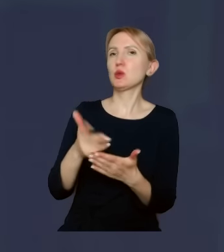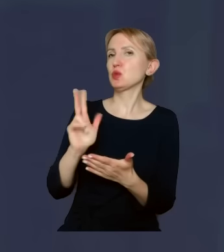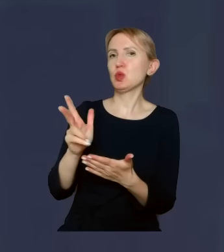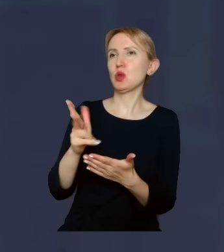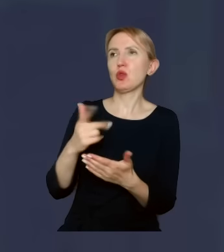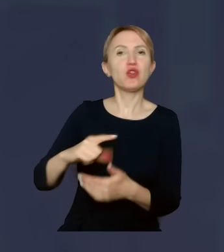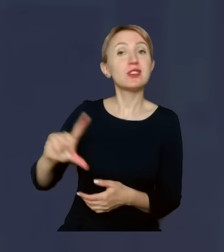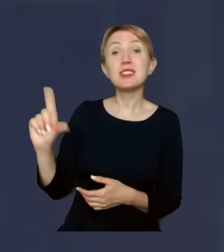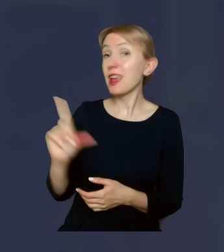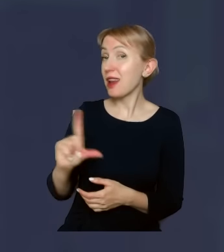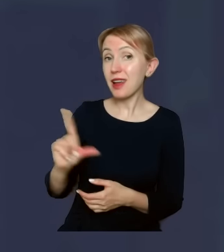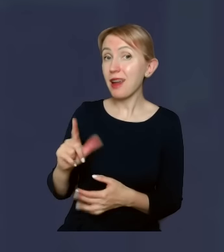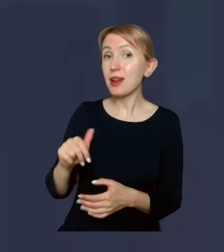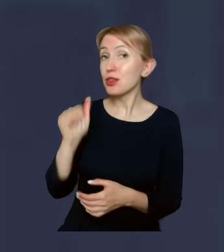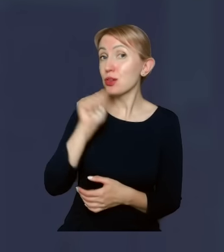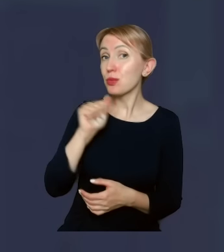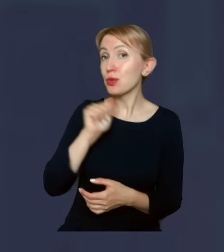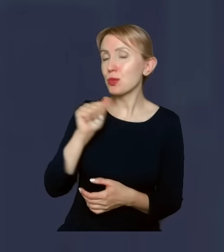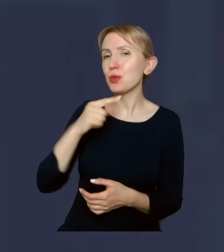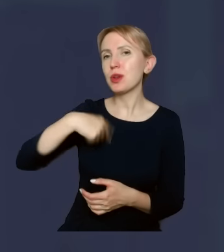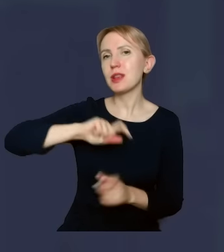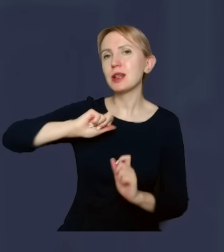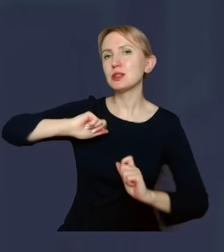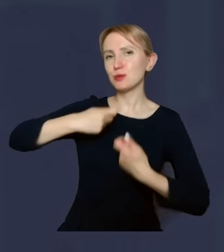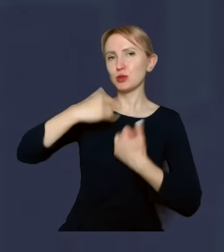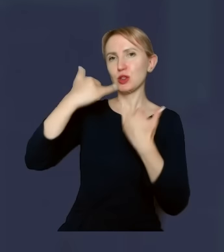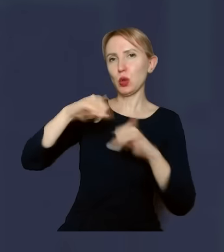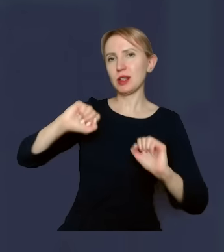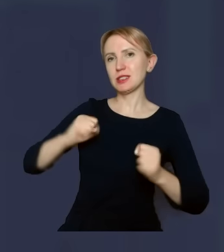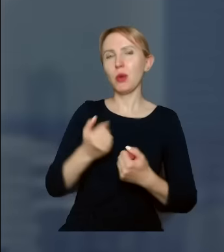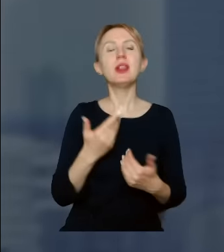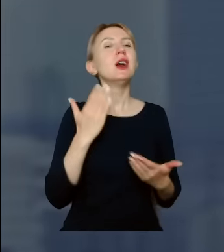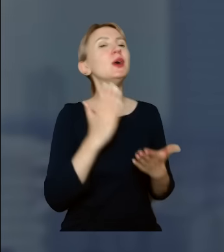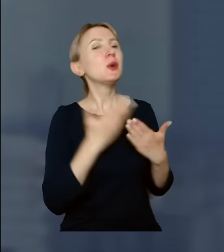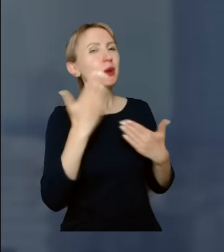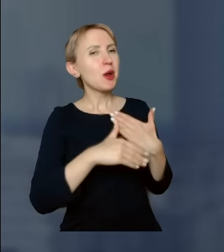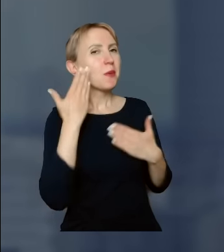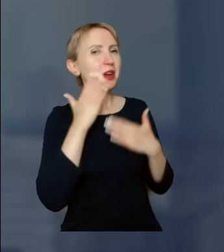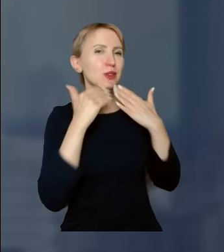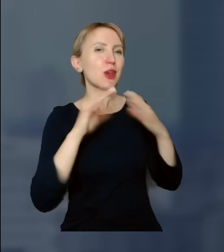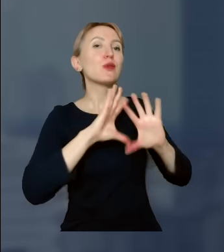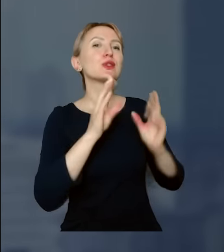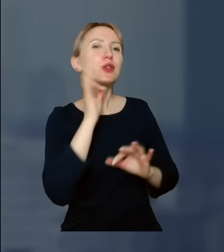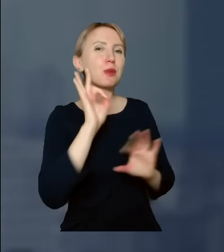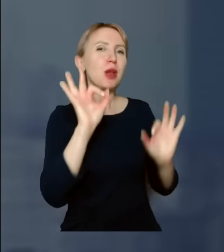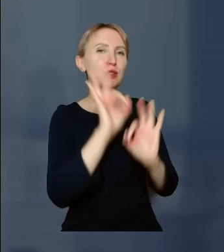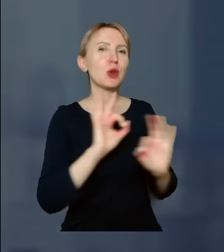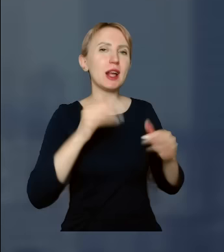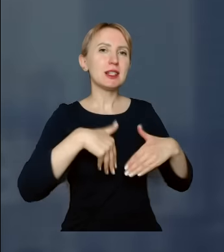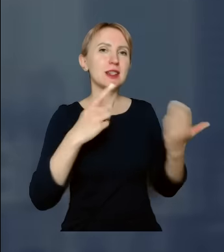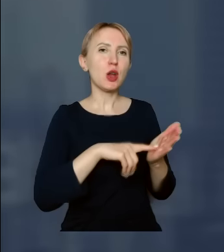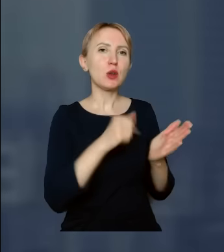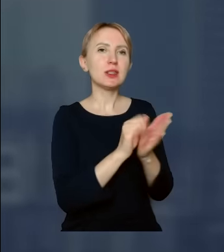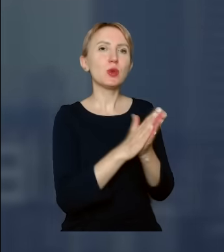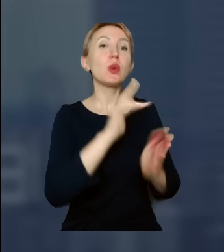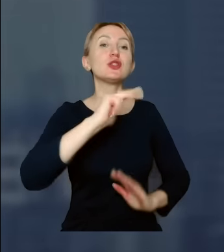nielegalnie będzie próbował nas zmuszać do innych działań. I kończymy. Bardzo dziękuję. Wszystkiego dobrego z okazji Dnia Konstytucji 3